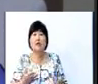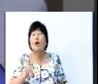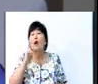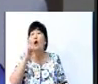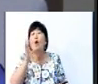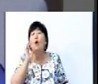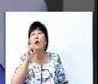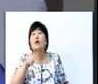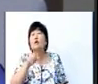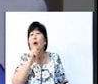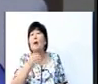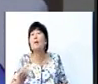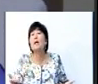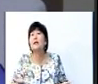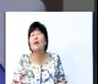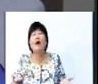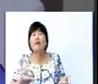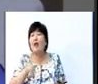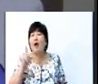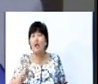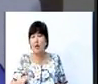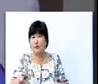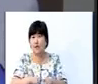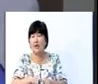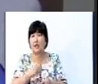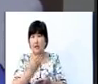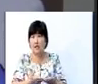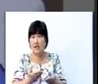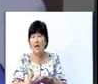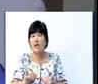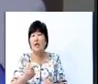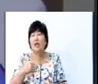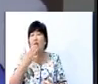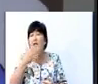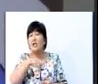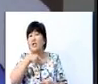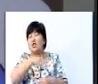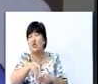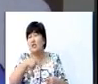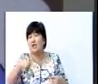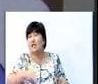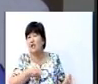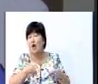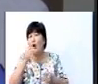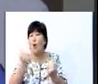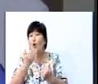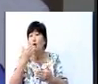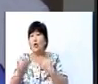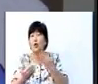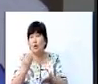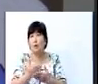кім бұл? Қандай адам, не қылған адам деген сияқты, егер шетелден келген қонақтардың сұрайтын болса, сол